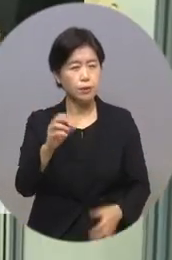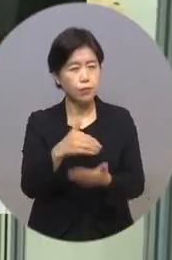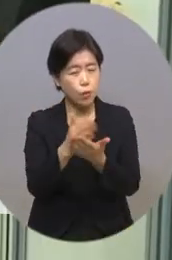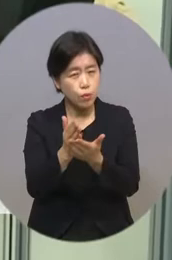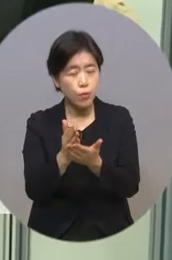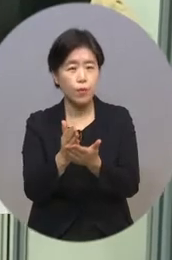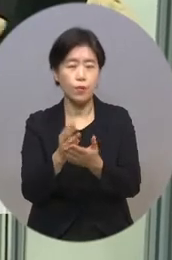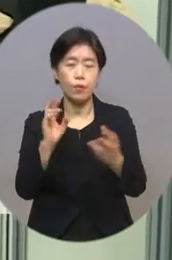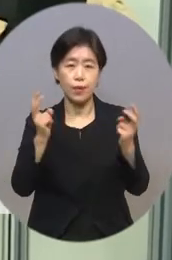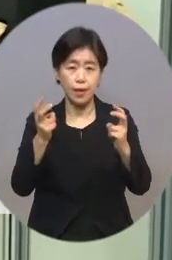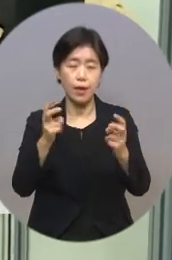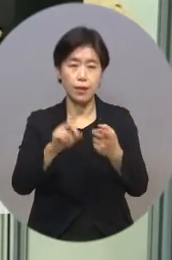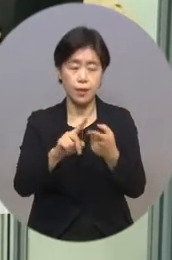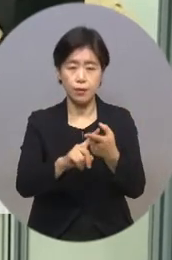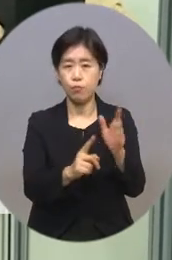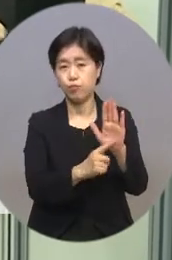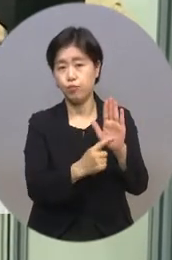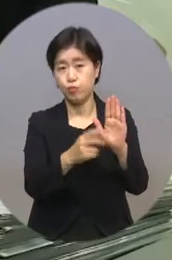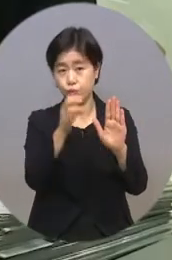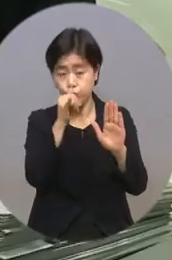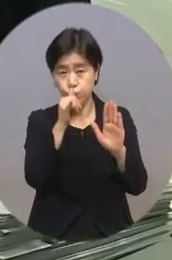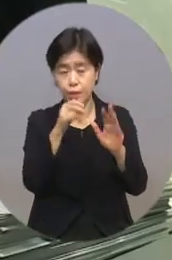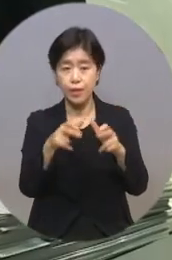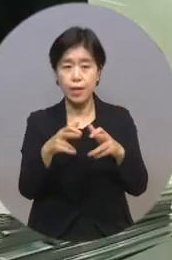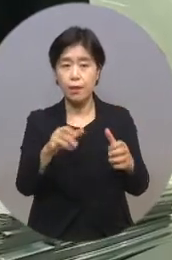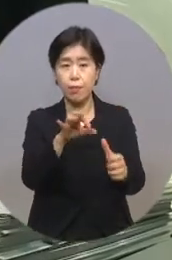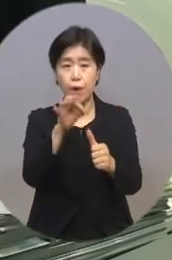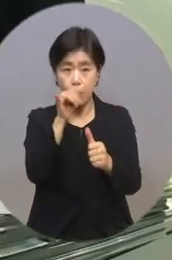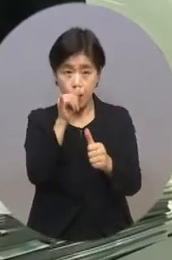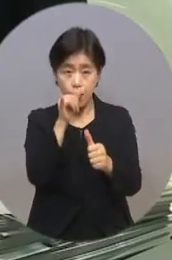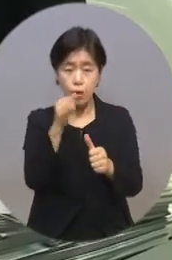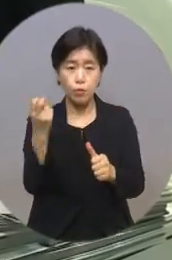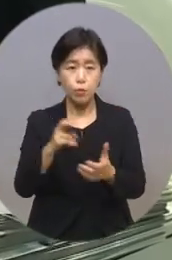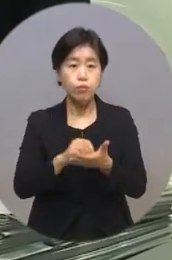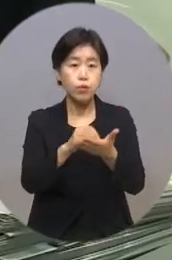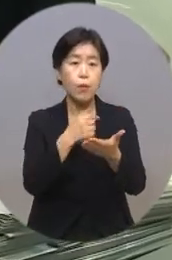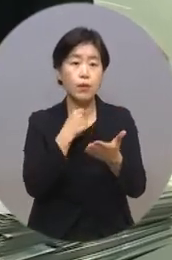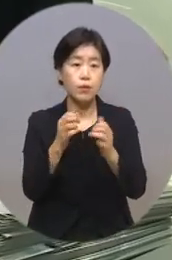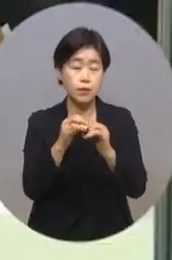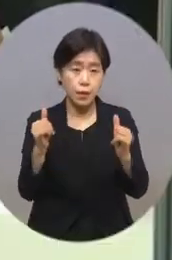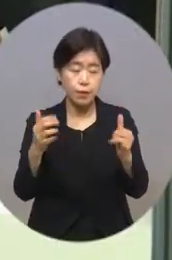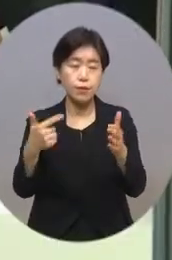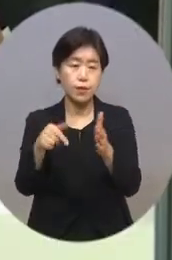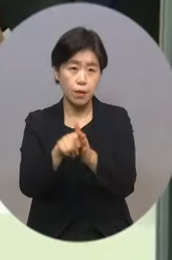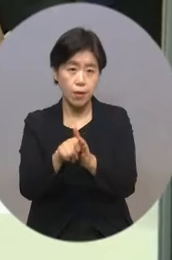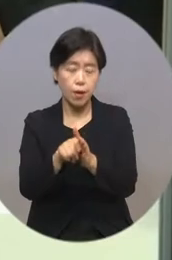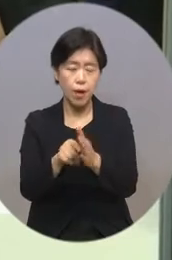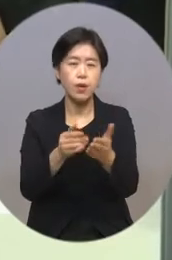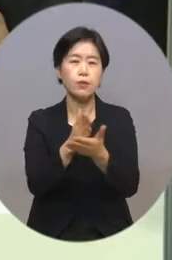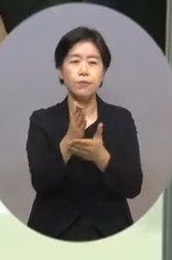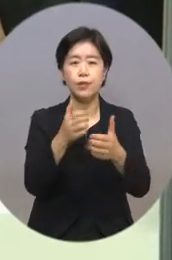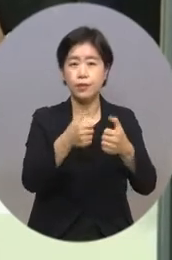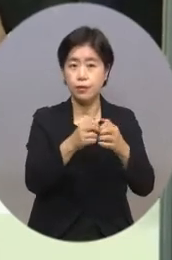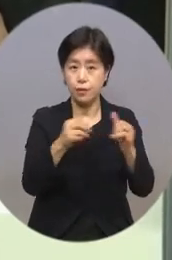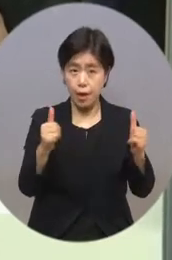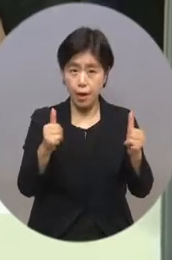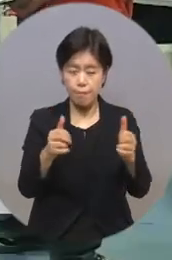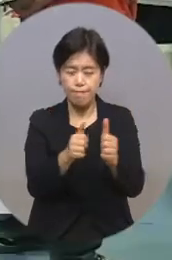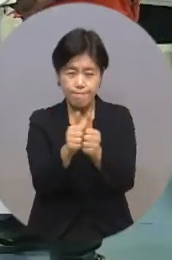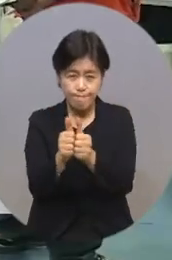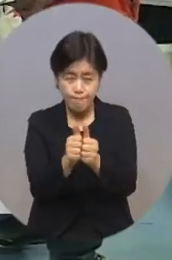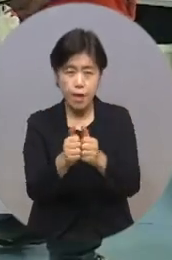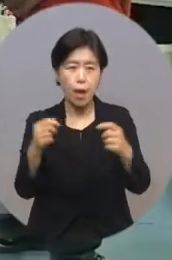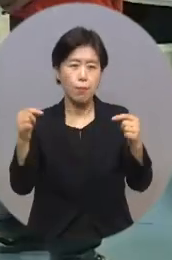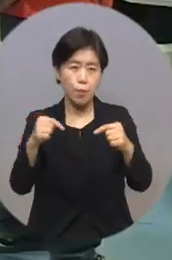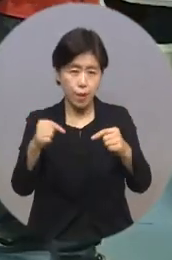분야에서 장애인을 채용하며 구직을 원하는 장애인을 위해 전문 상담사가 개별 상담과 동행 면접 등